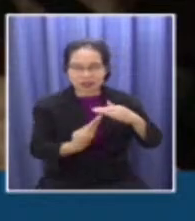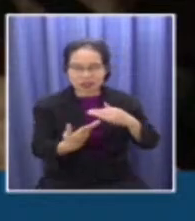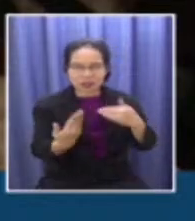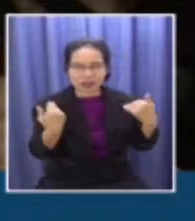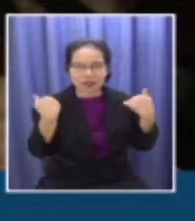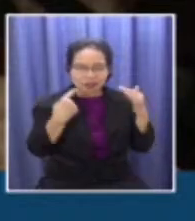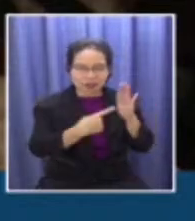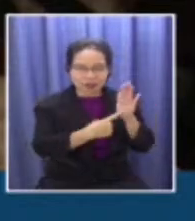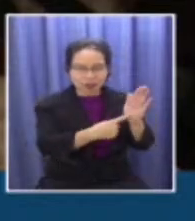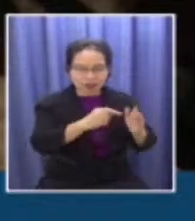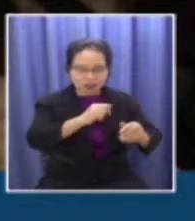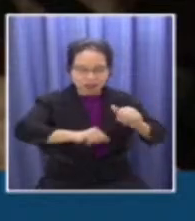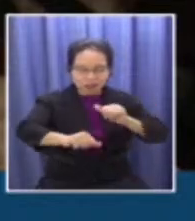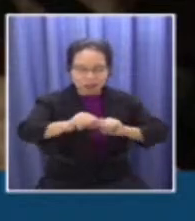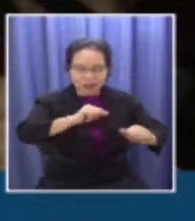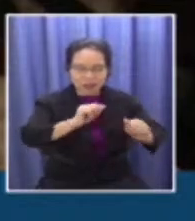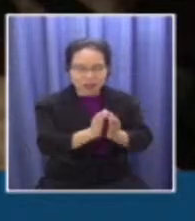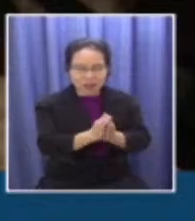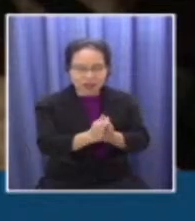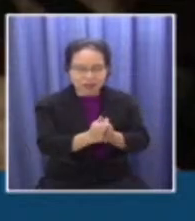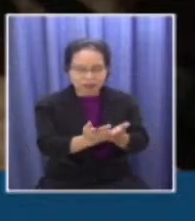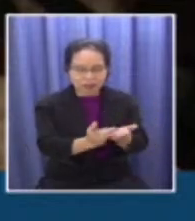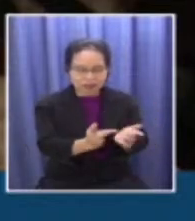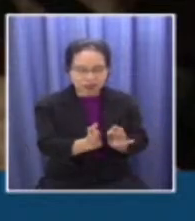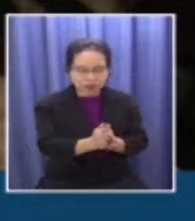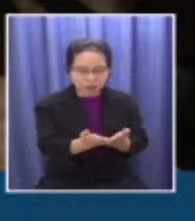Awo sɛ ye botugu.